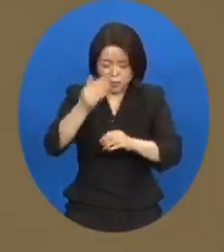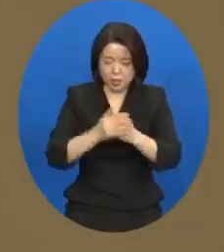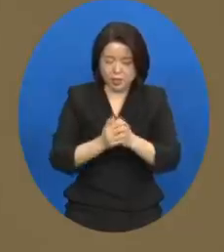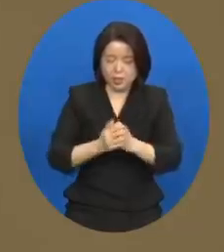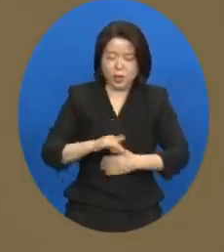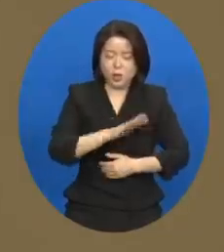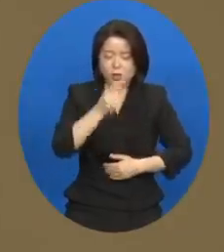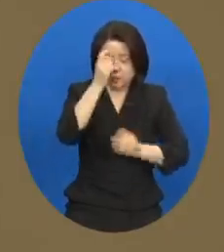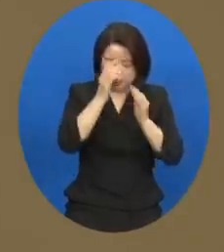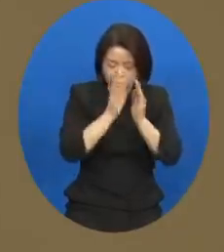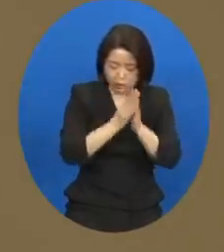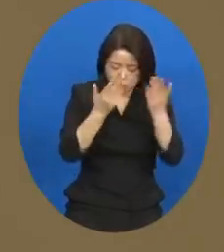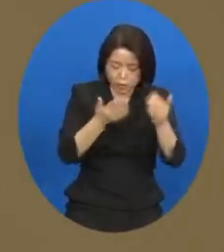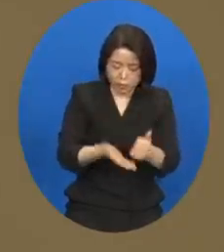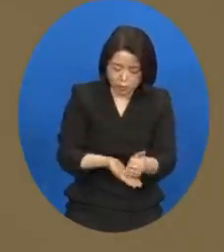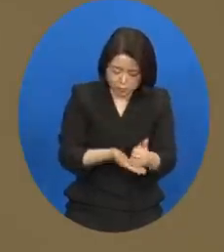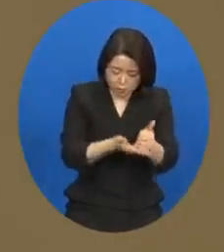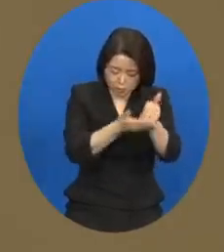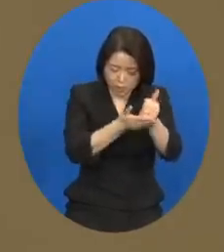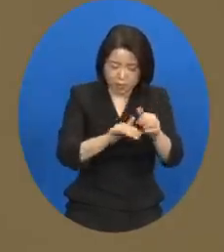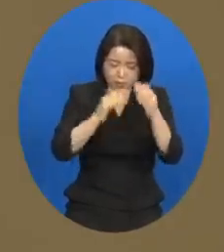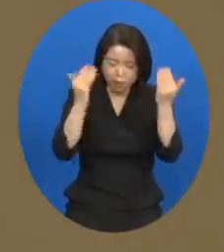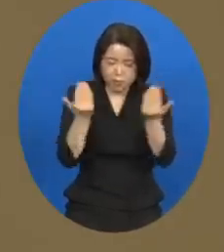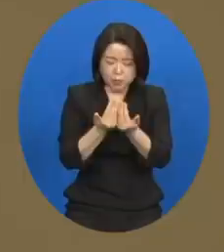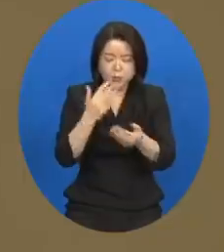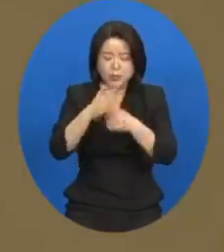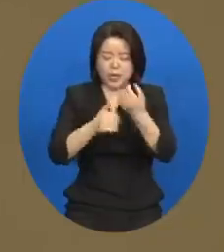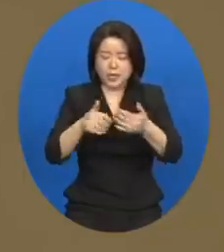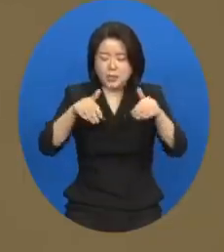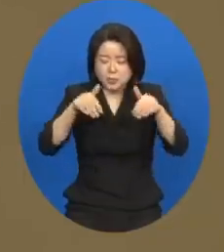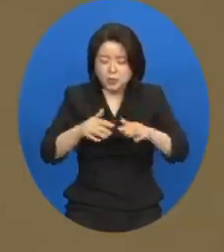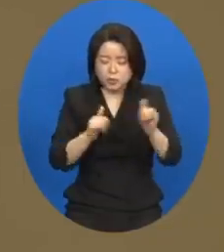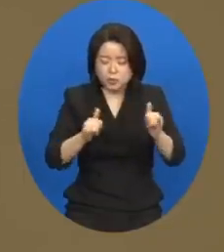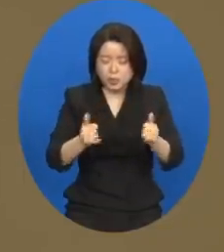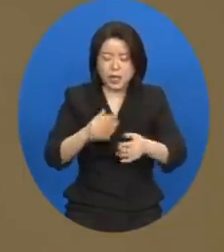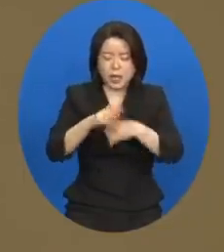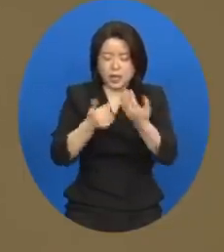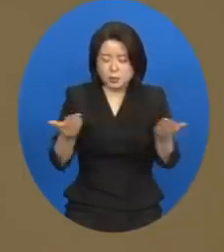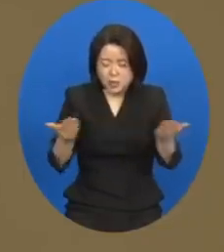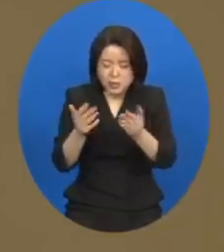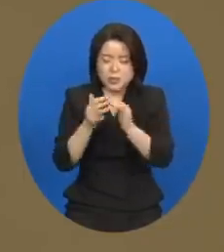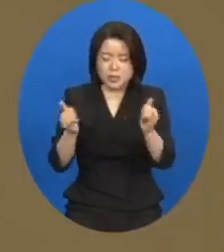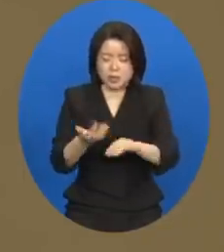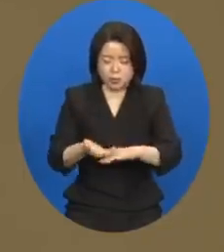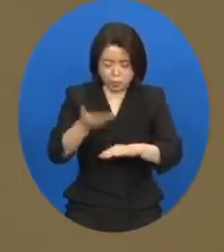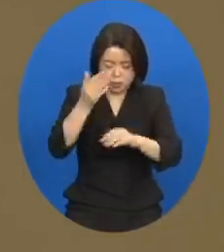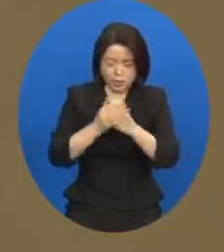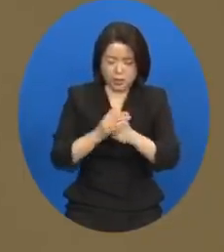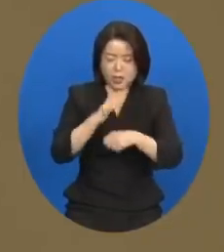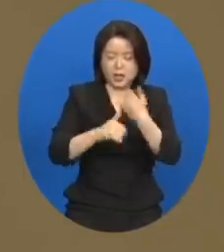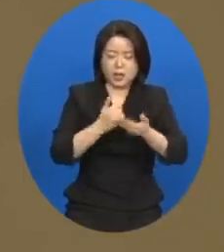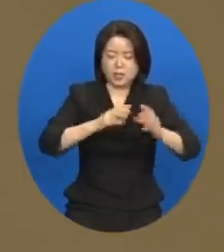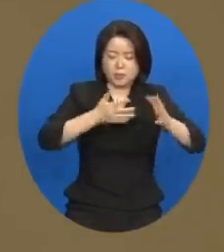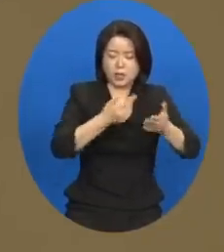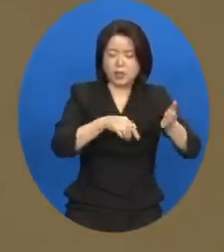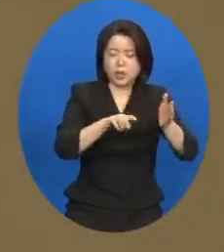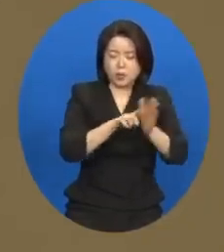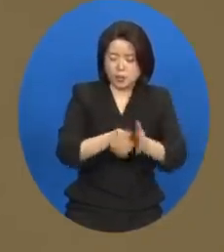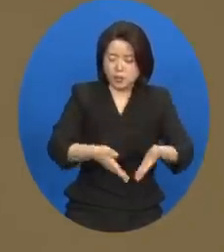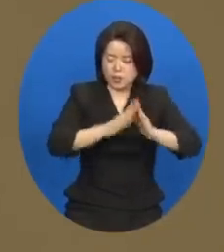우리가 기도하고 섬기는 모든 주의 종들과 사역자들 위에, 하나님의 나라 위에 세우신